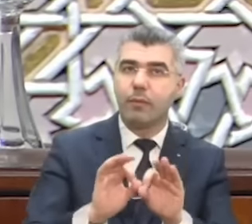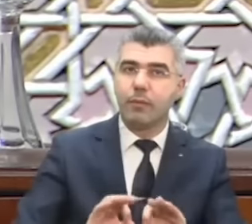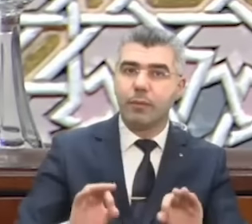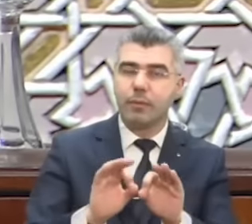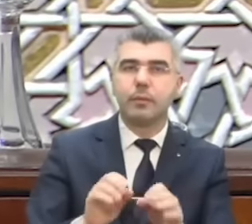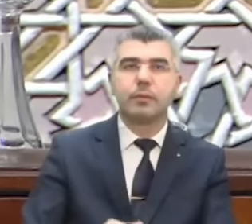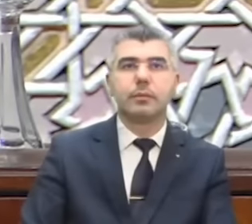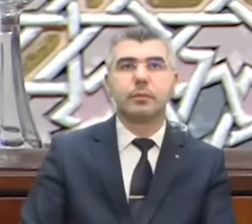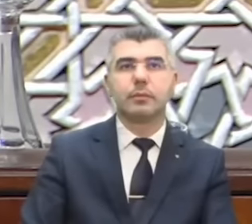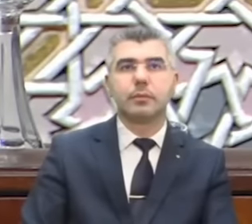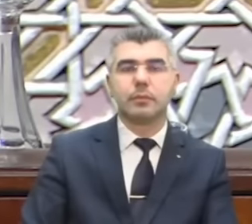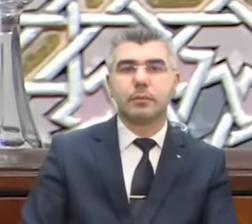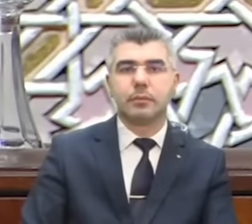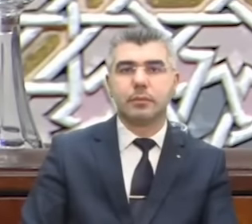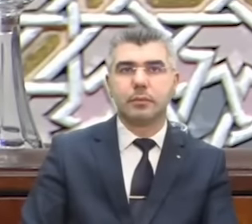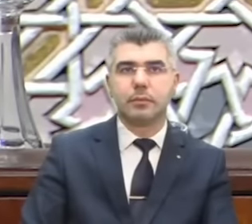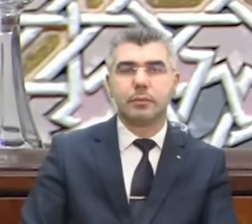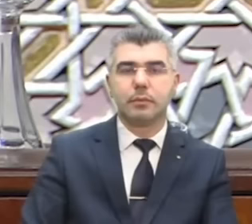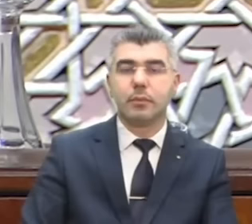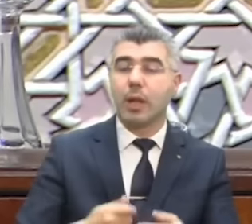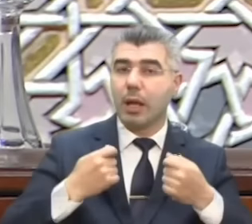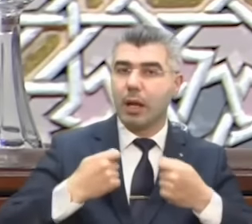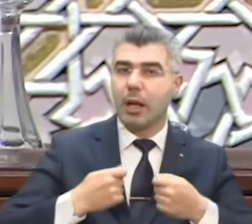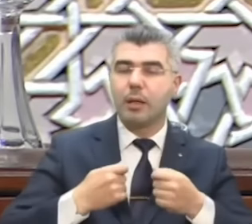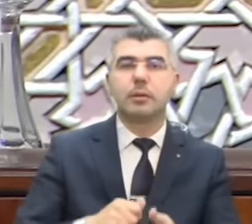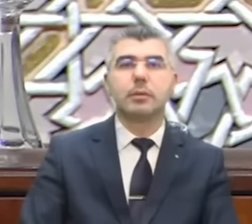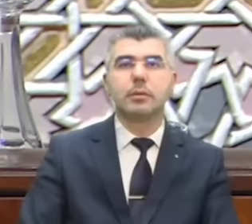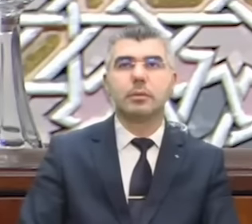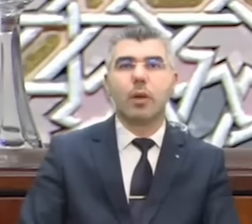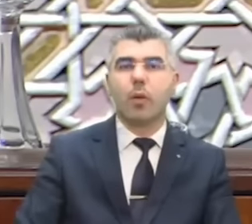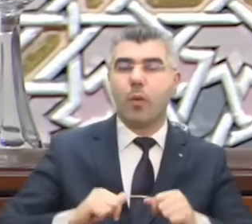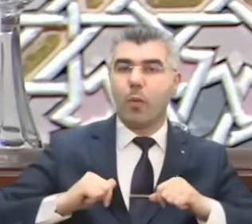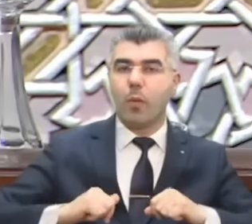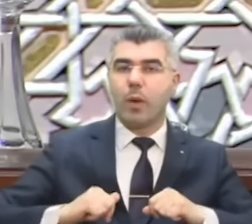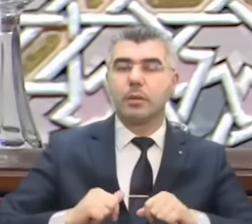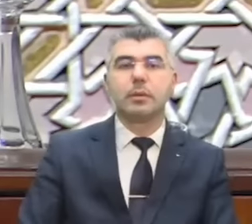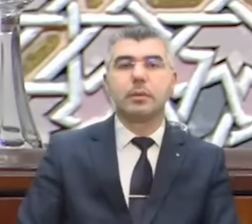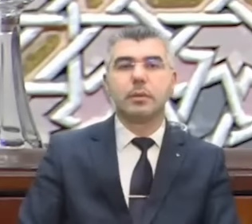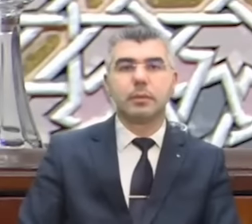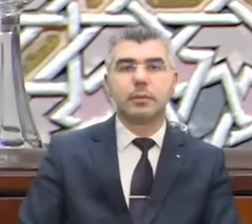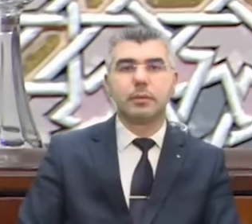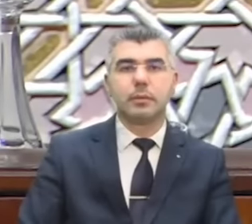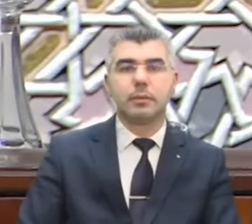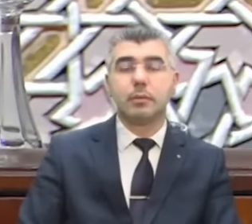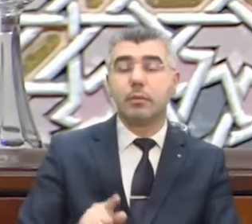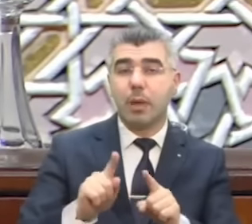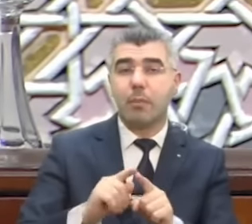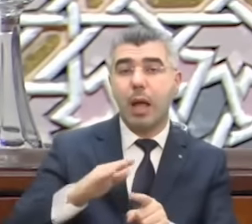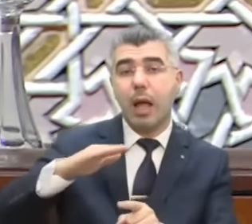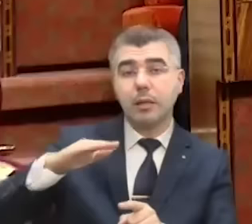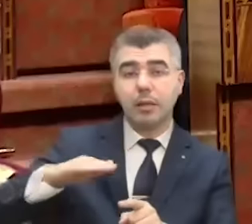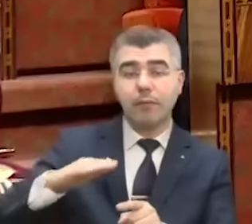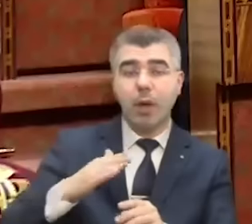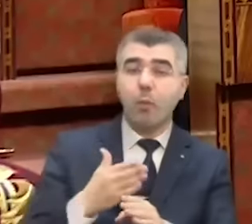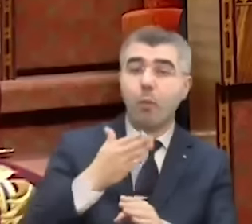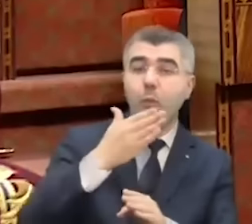غنعطي. تفضل. السيد الرئيس المحترم، السيدة الوزيرة، السادة الوزراء، بما أن الطفل هو مستقبل